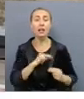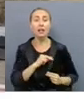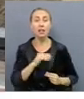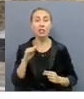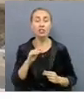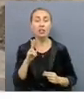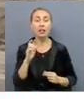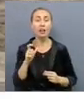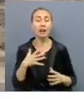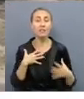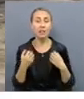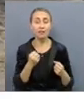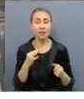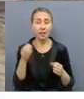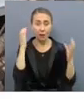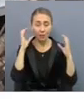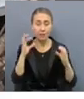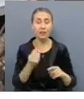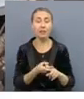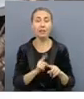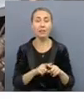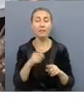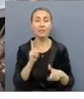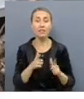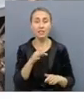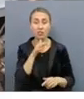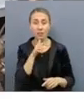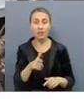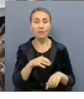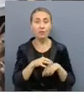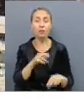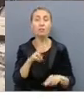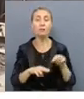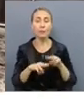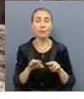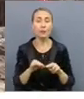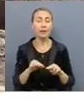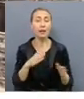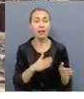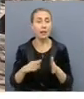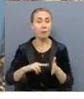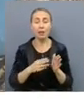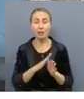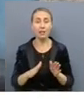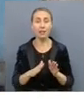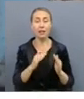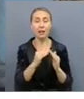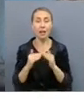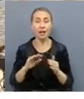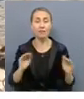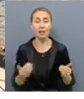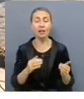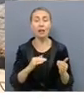ЖКХ, здравоохранения, образования. В настоящее время ведется строительство ряда незапланированных объектов в рамках программы